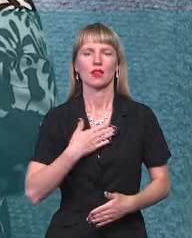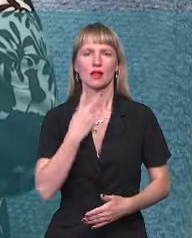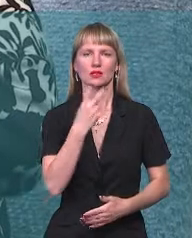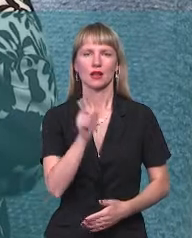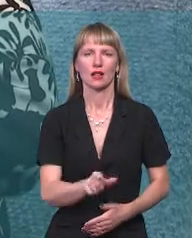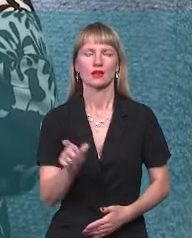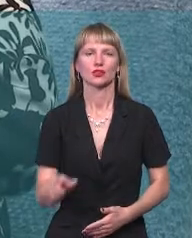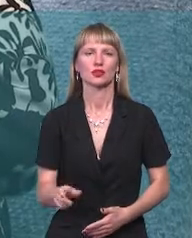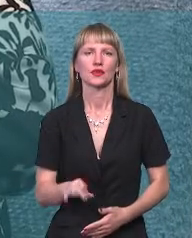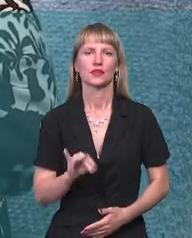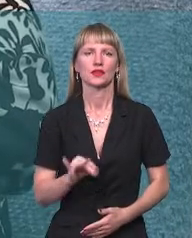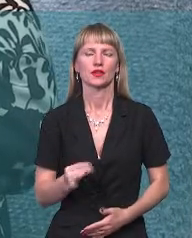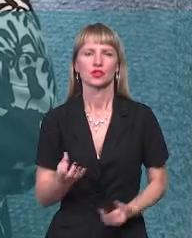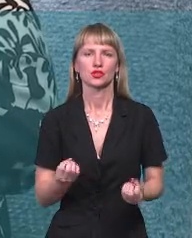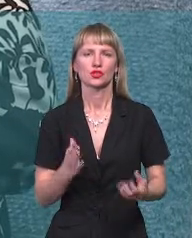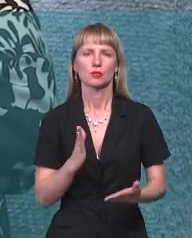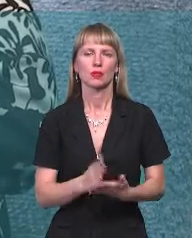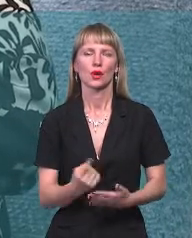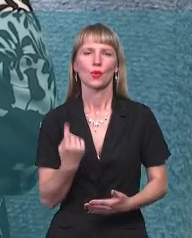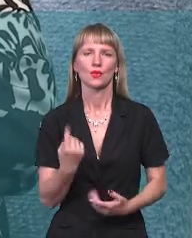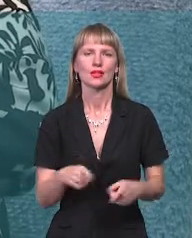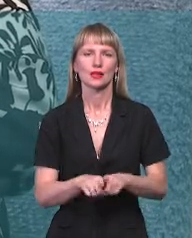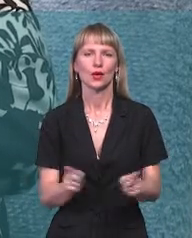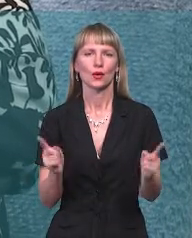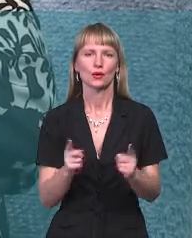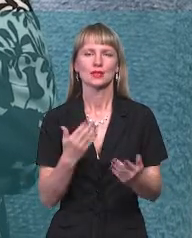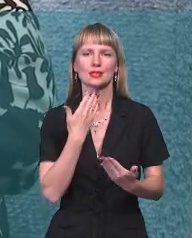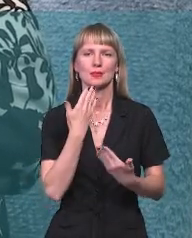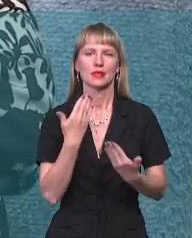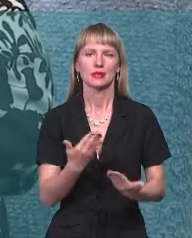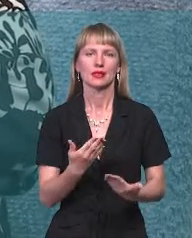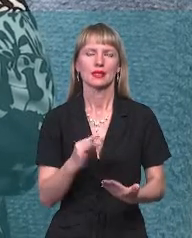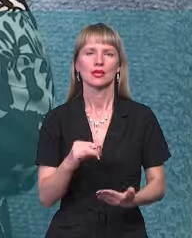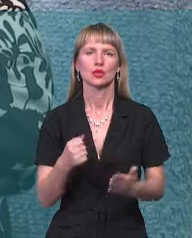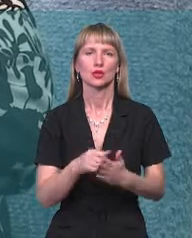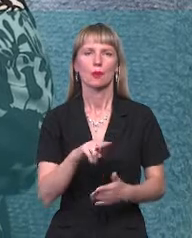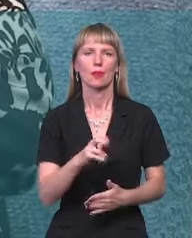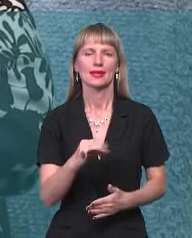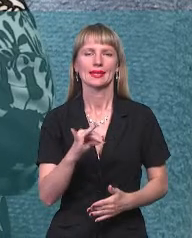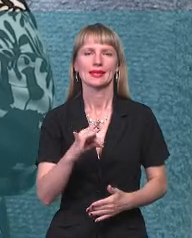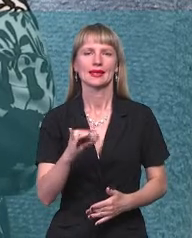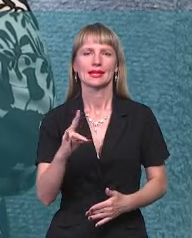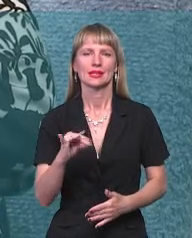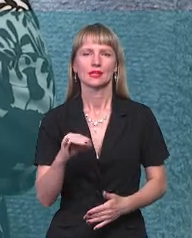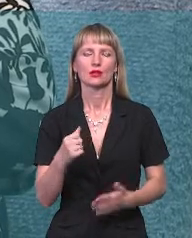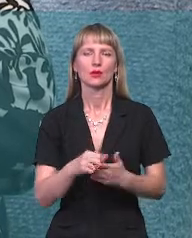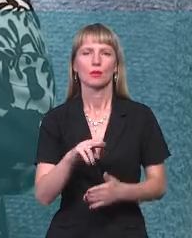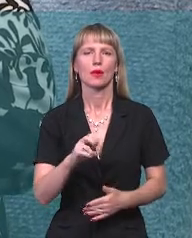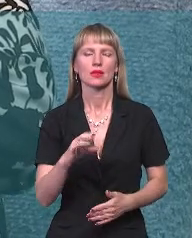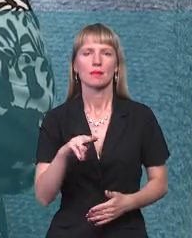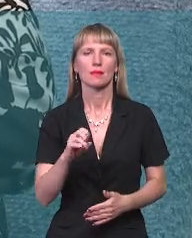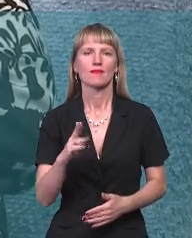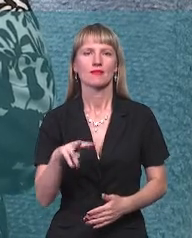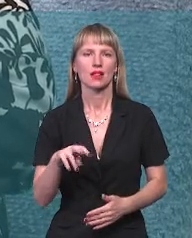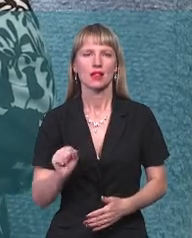телеглядачів. І ще маю одне таке коротеньке запитання і до пані Ірини, і до пана Павла.